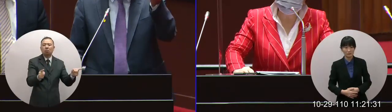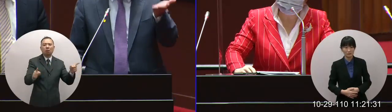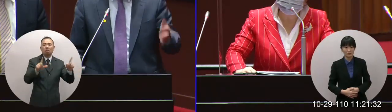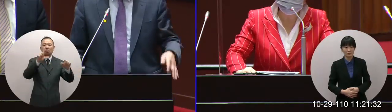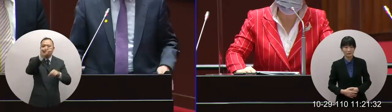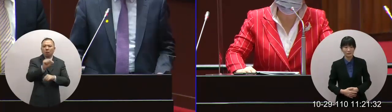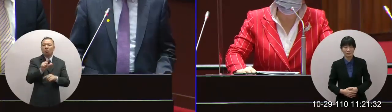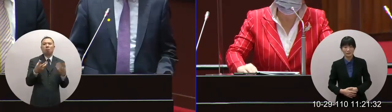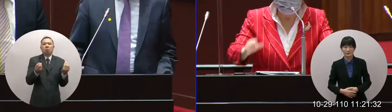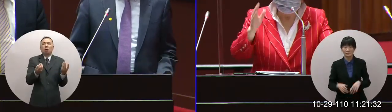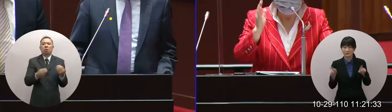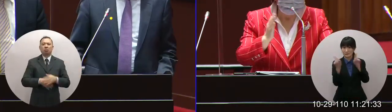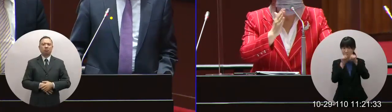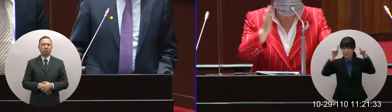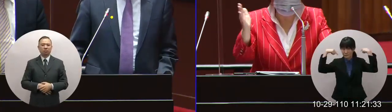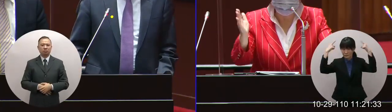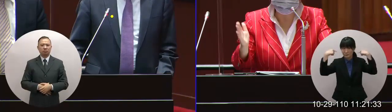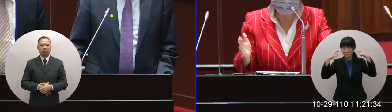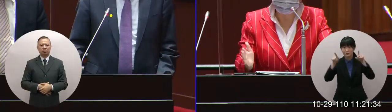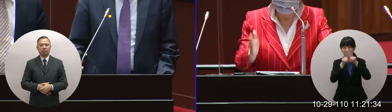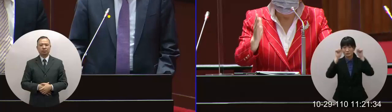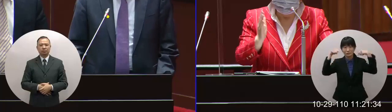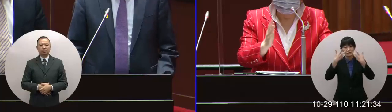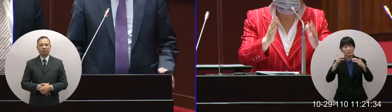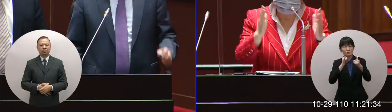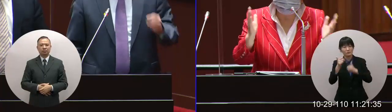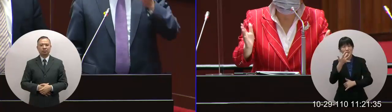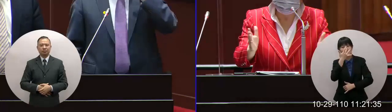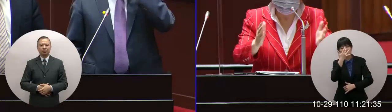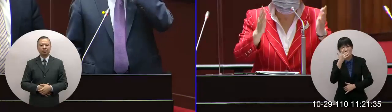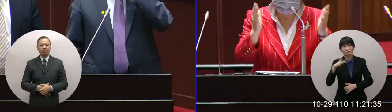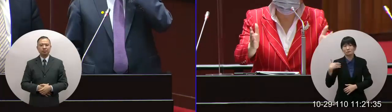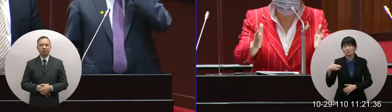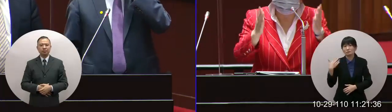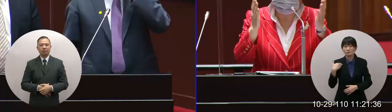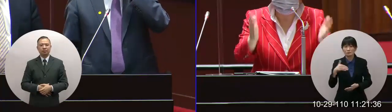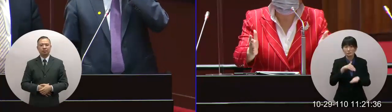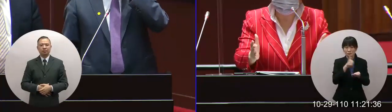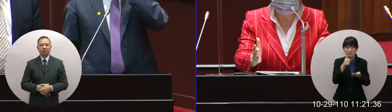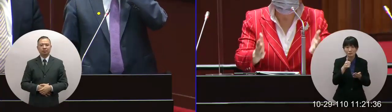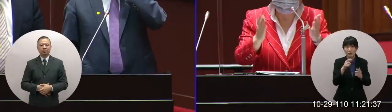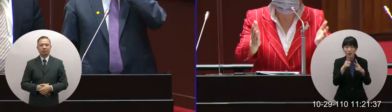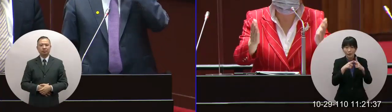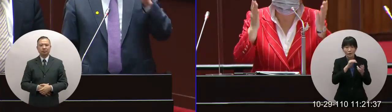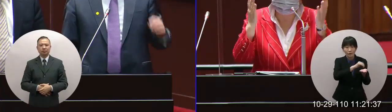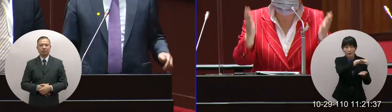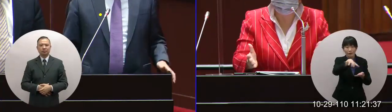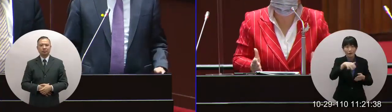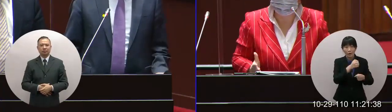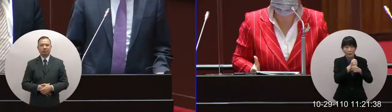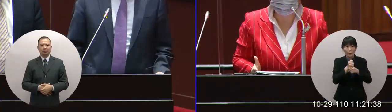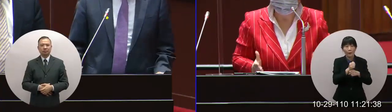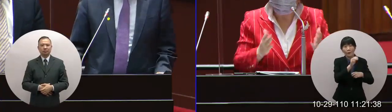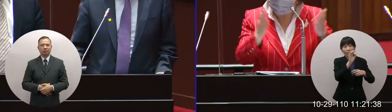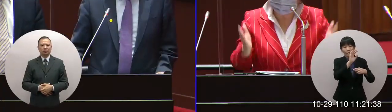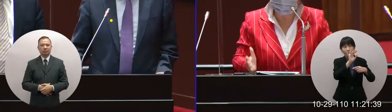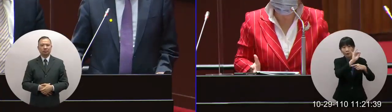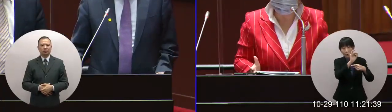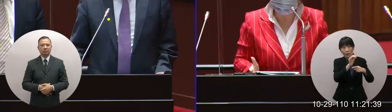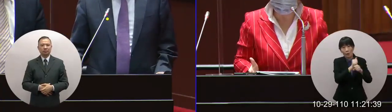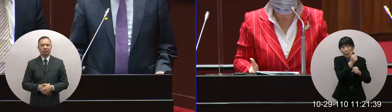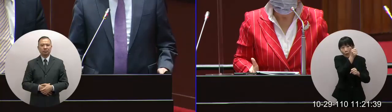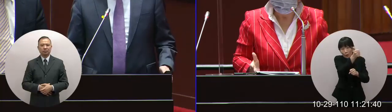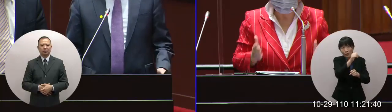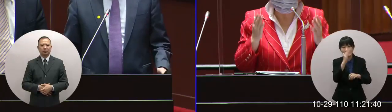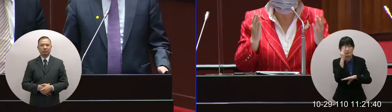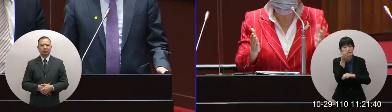少。 我是讲平时的时候，很多人不知道这个医院或诊所做了100分，很可能只拿你90分，要给大家